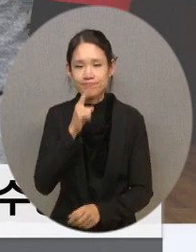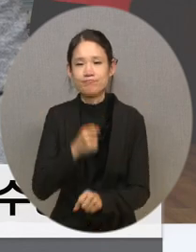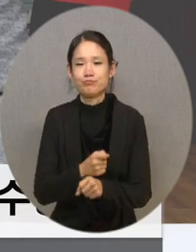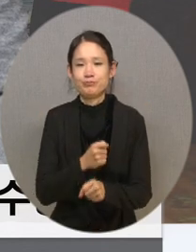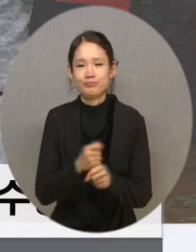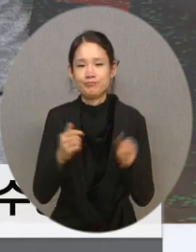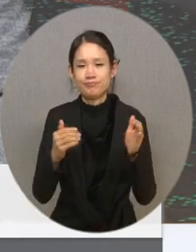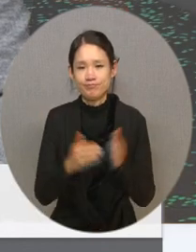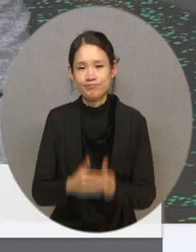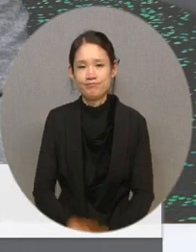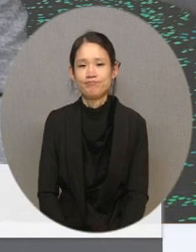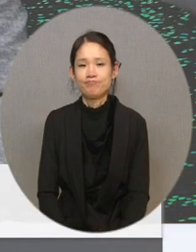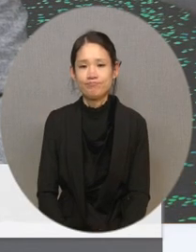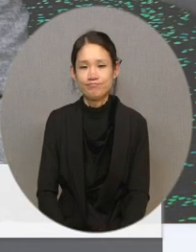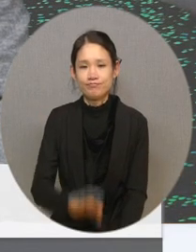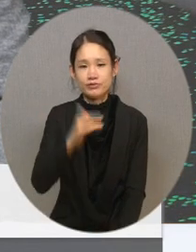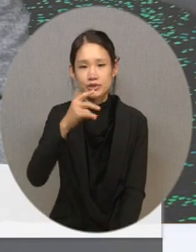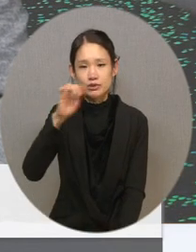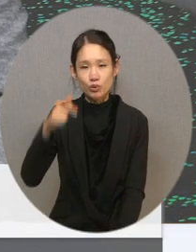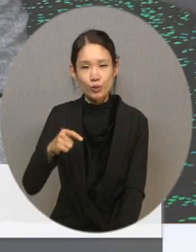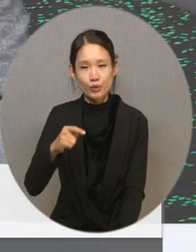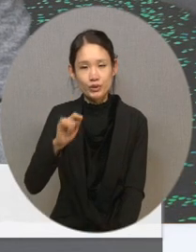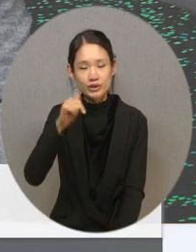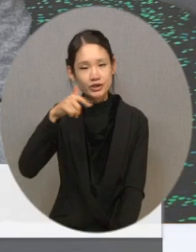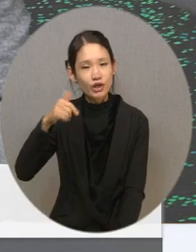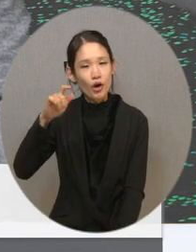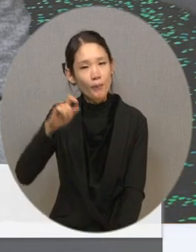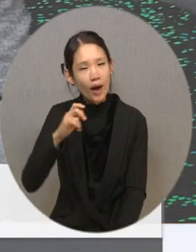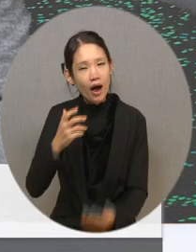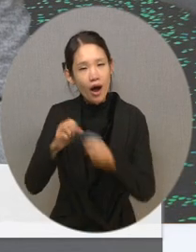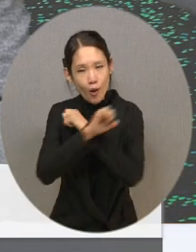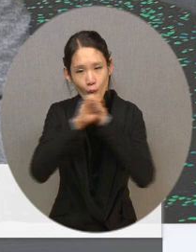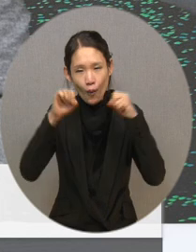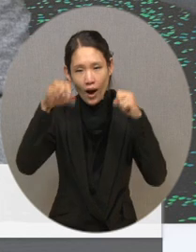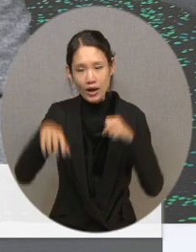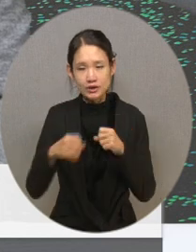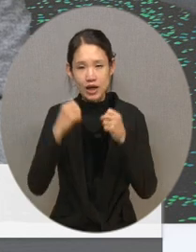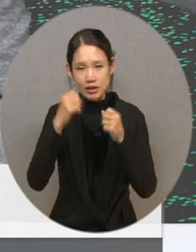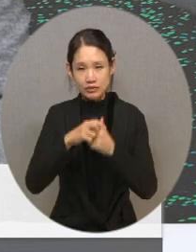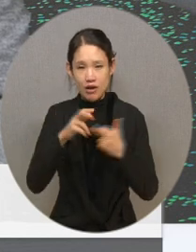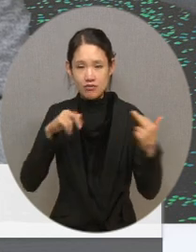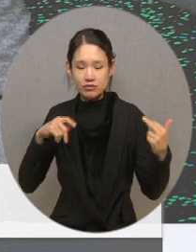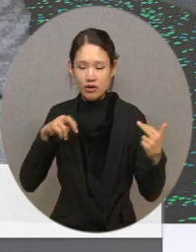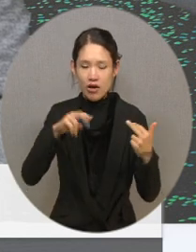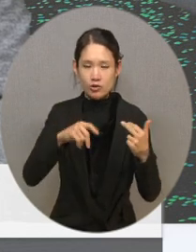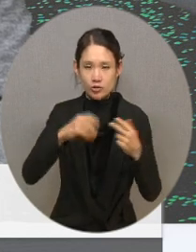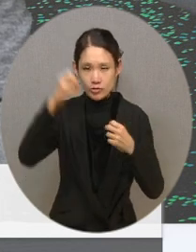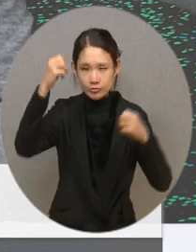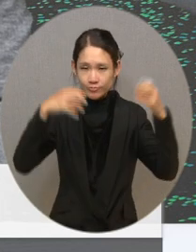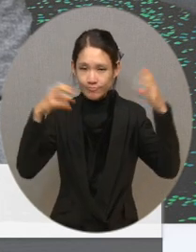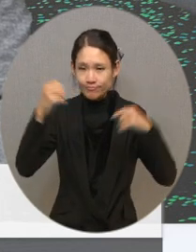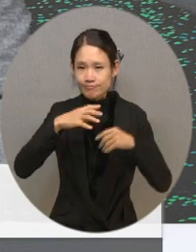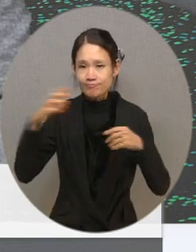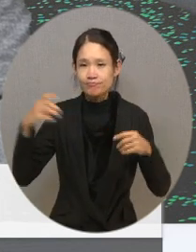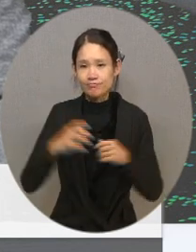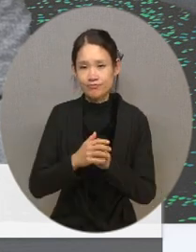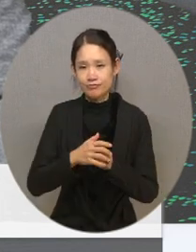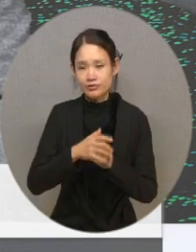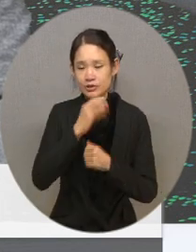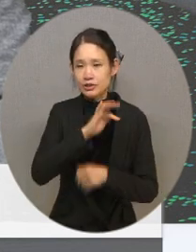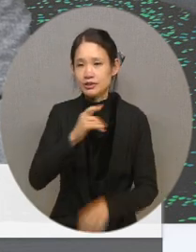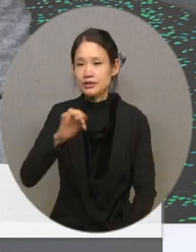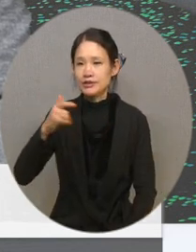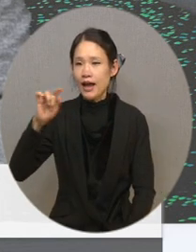말했습니다. 진도군이 철마광장 산책로에 축광석 조명을 설치해 은하수기를